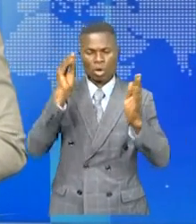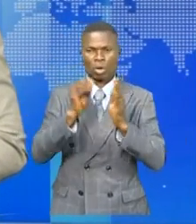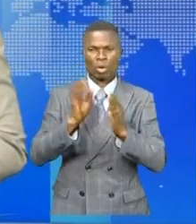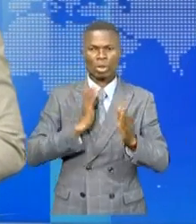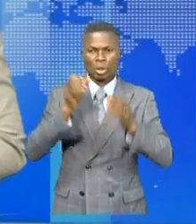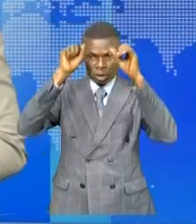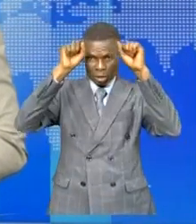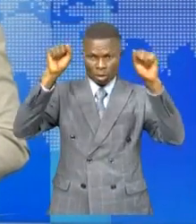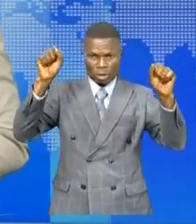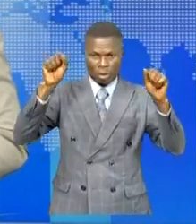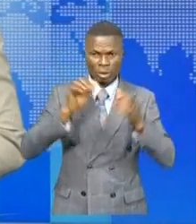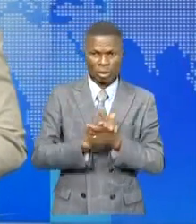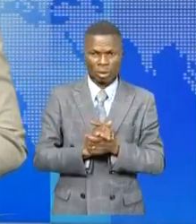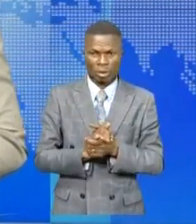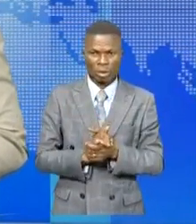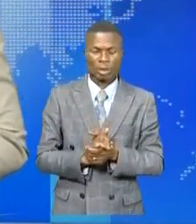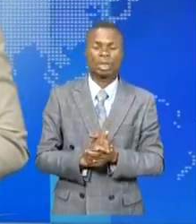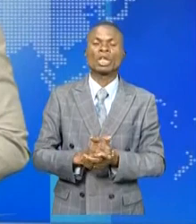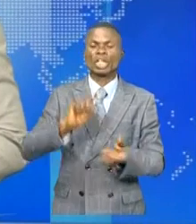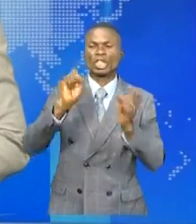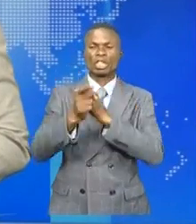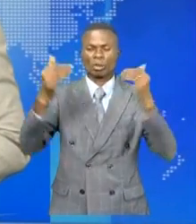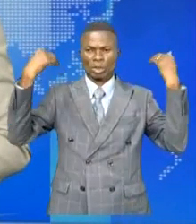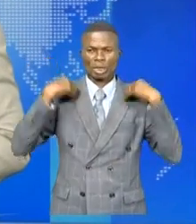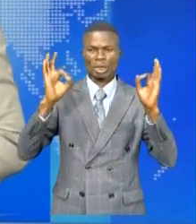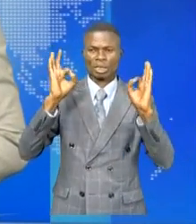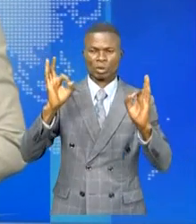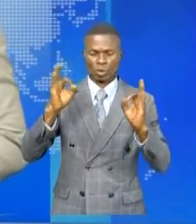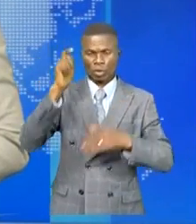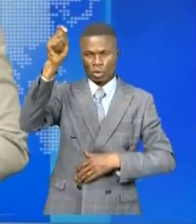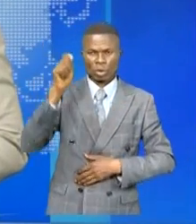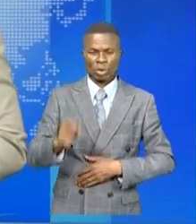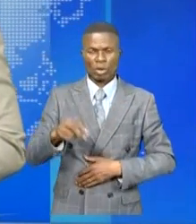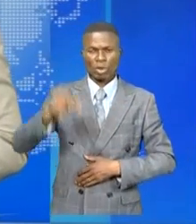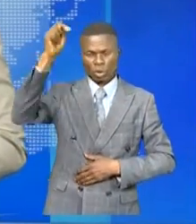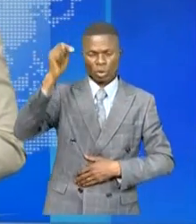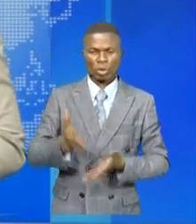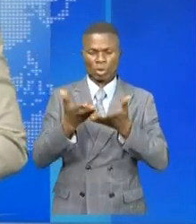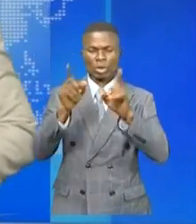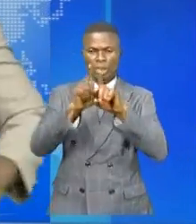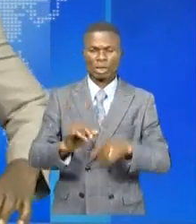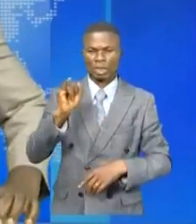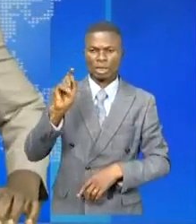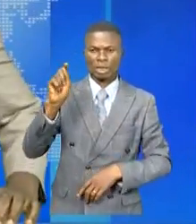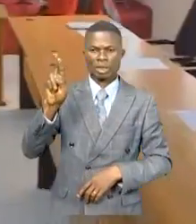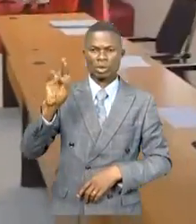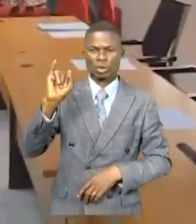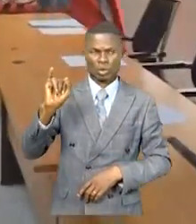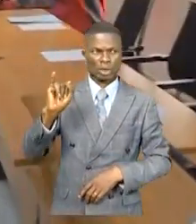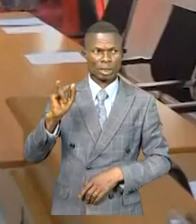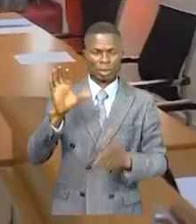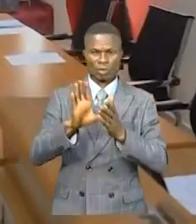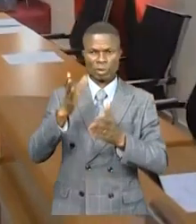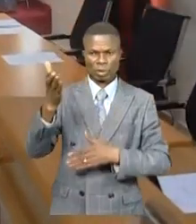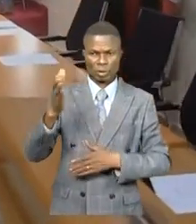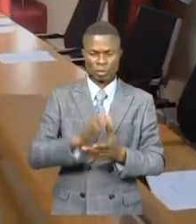République décrétant l'état des sièges et nommant les gouverneurs militaires au Nord Kivu et en Ituri. Jean-Pierre Ndolo.